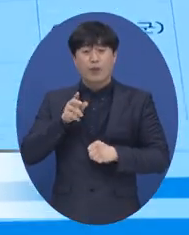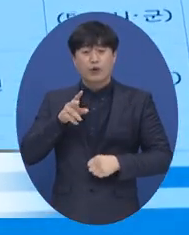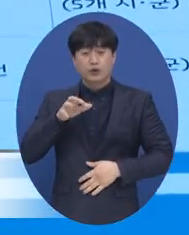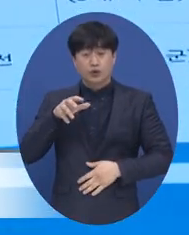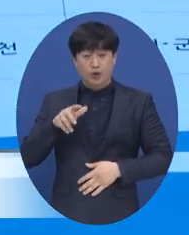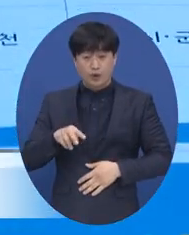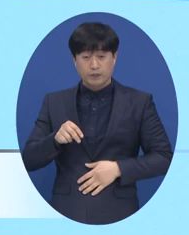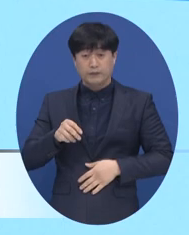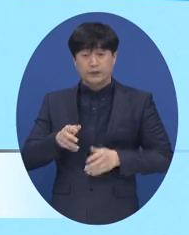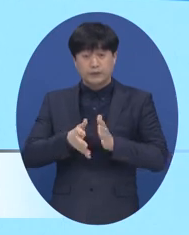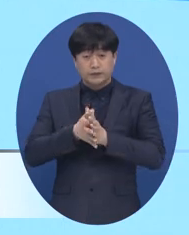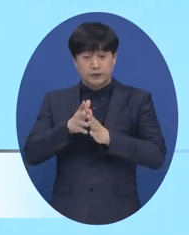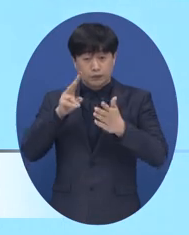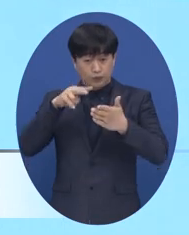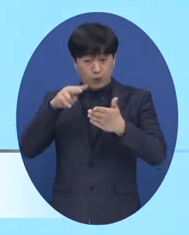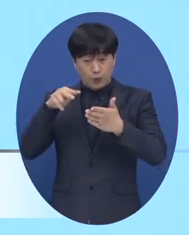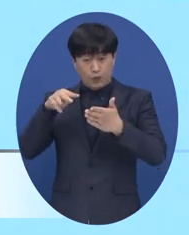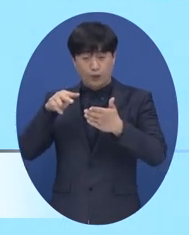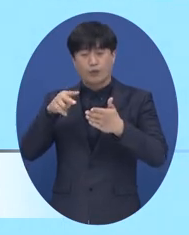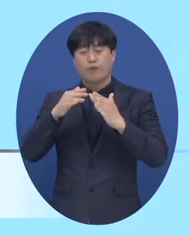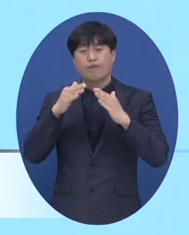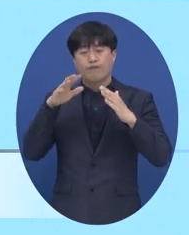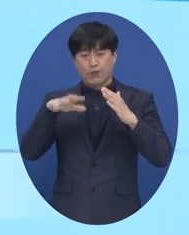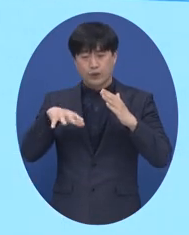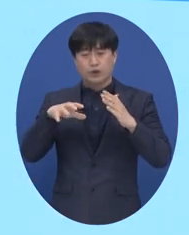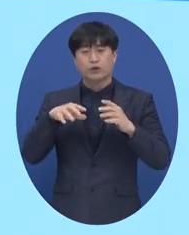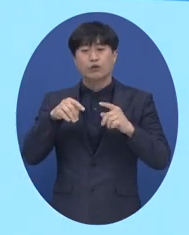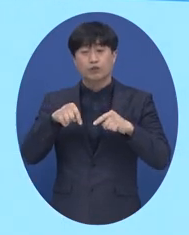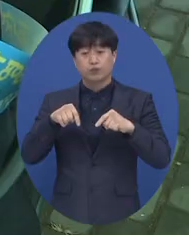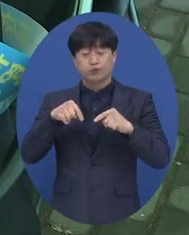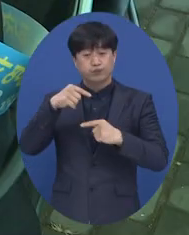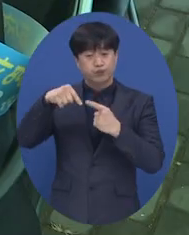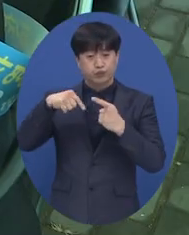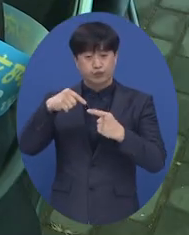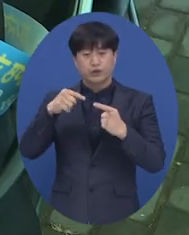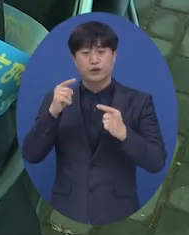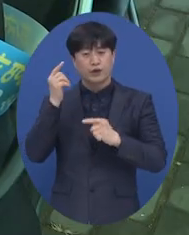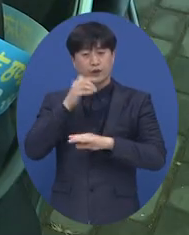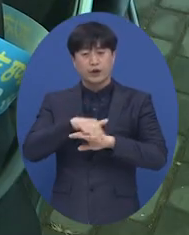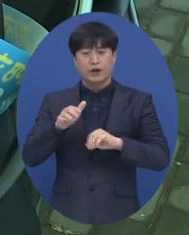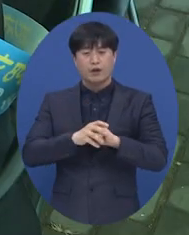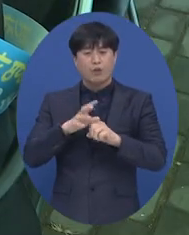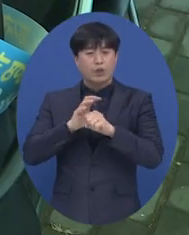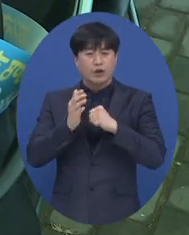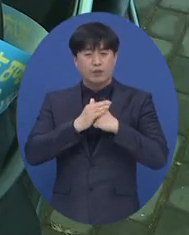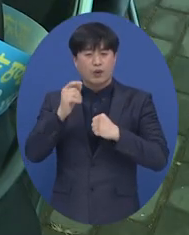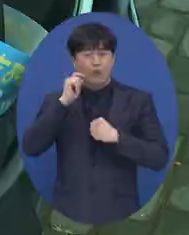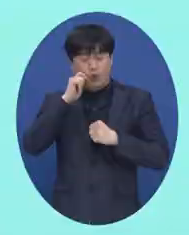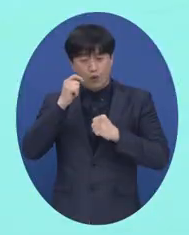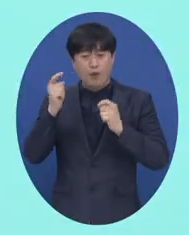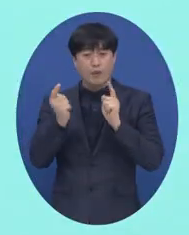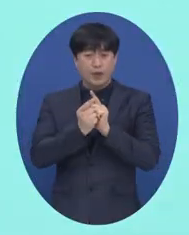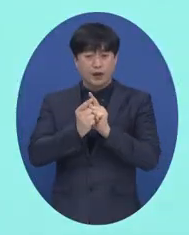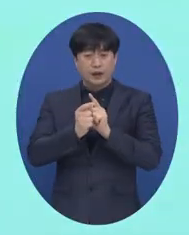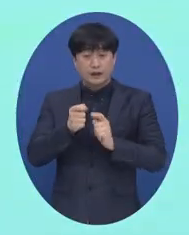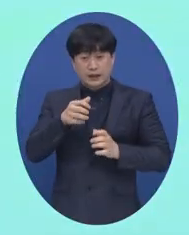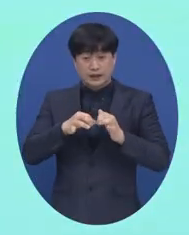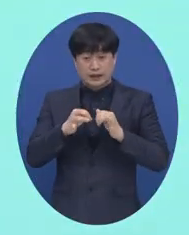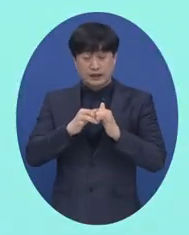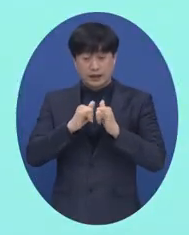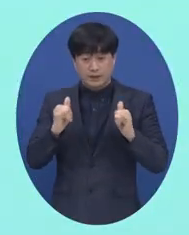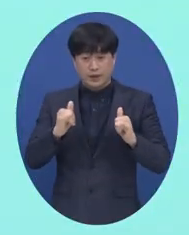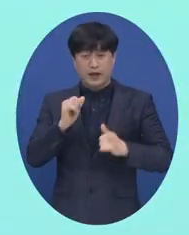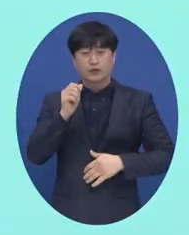화성시 병점시립도서관에서 현장 상담소를 운영할 예정. 코로나19로 어려움을 겪는 소상공인과